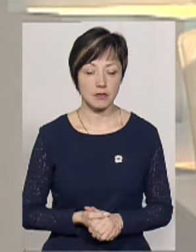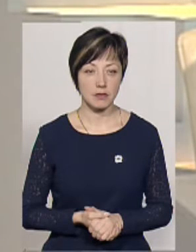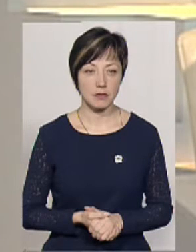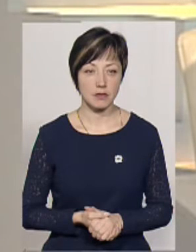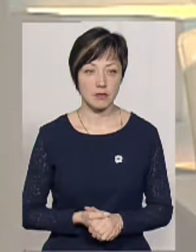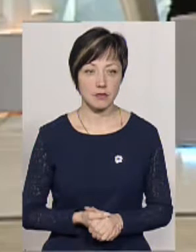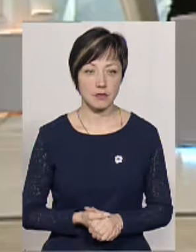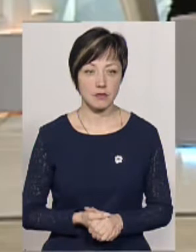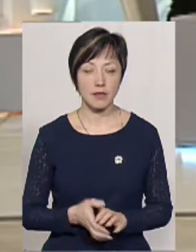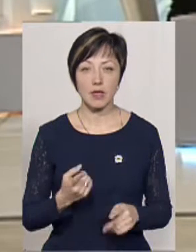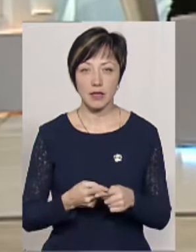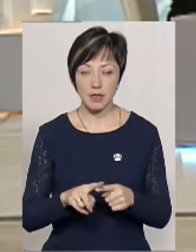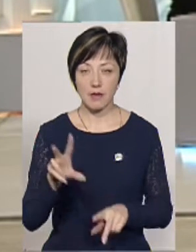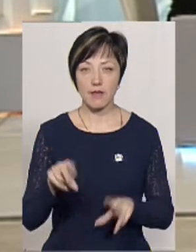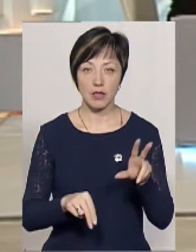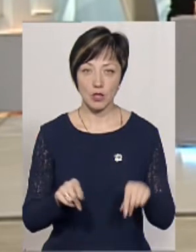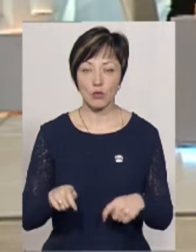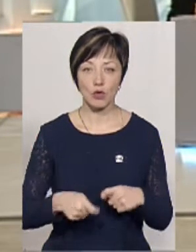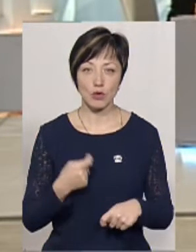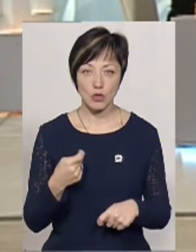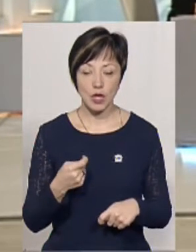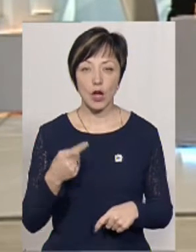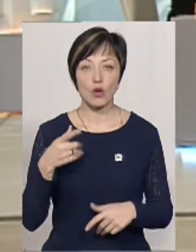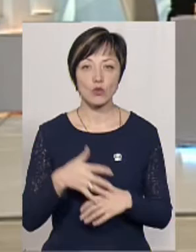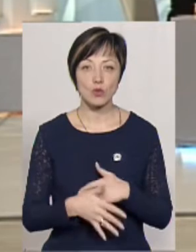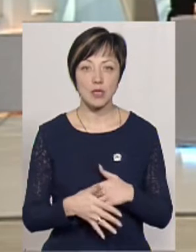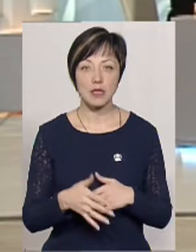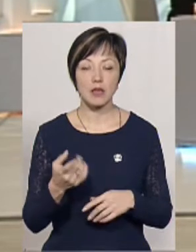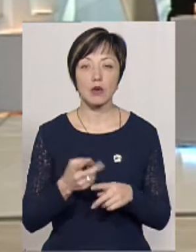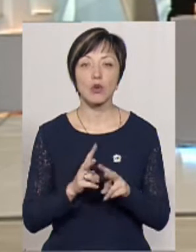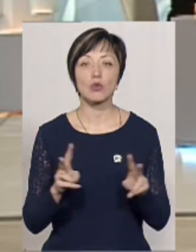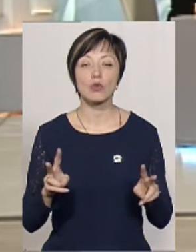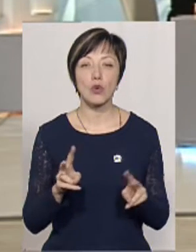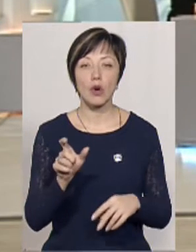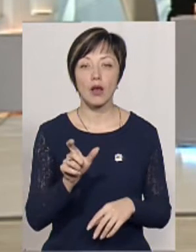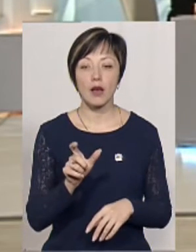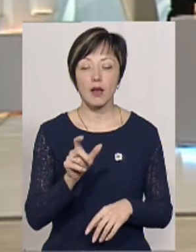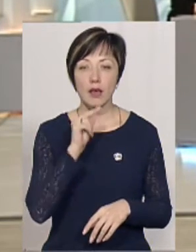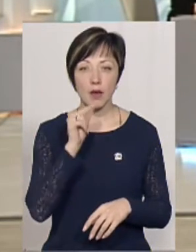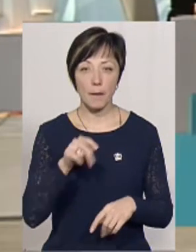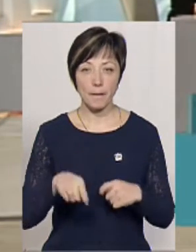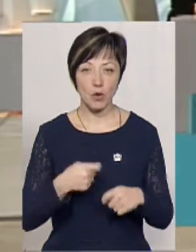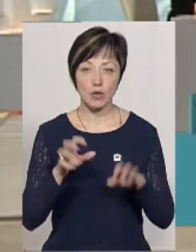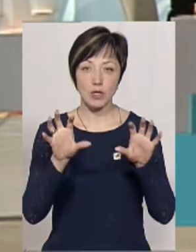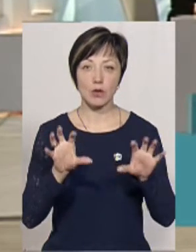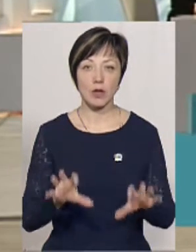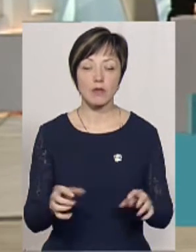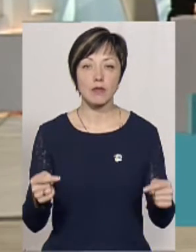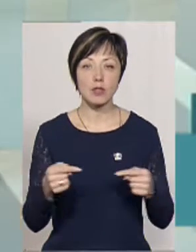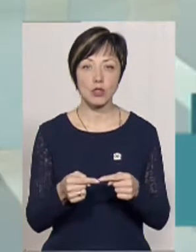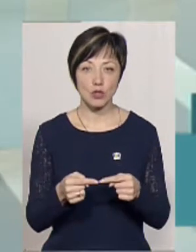Тим не менше, це вважається порушенням, так? Але порушенням тут розуміти, хто є суб'єктом порушення. Тобто законодавство